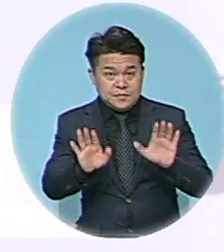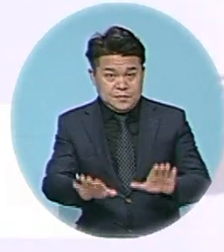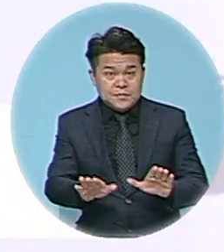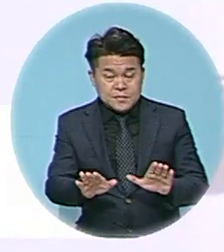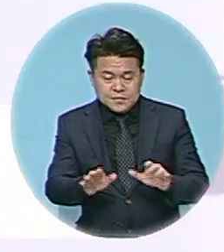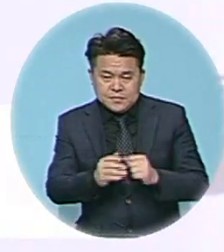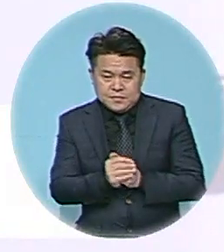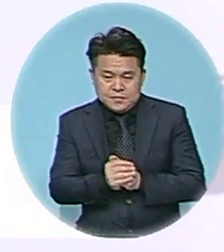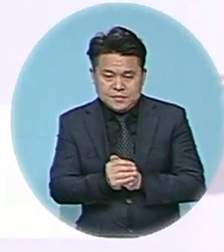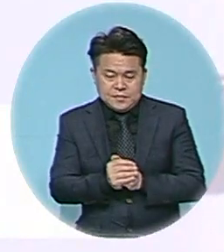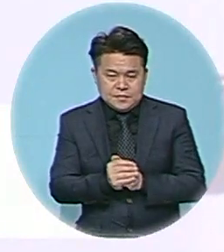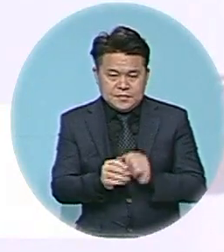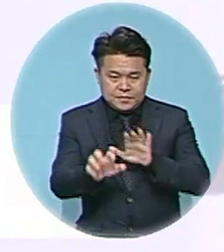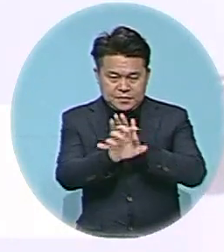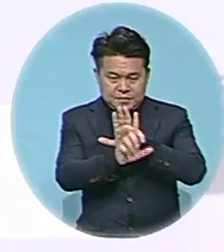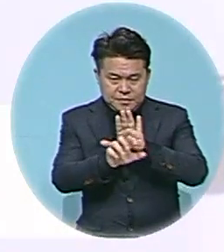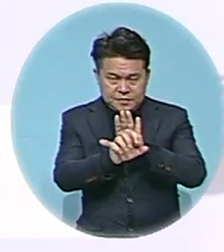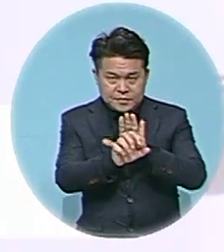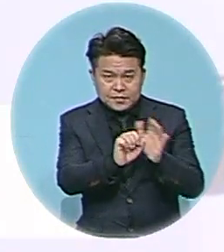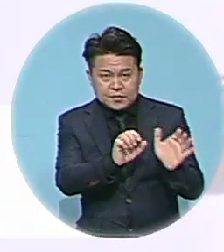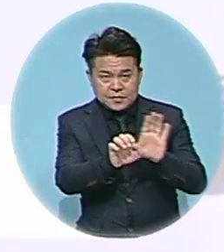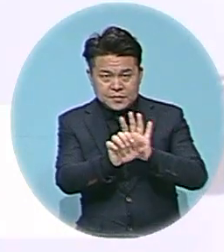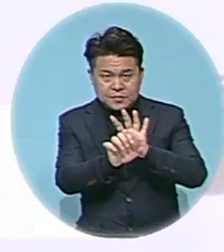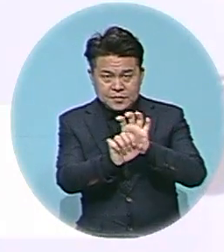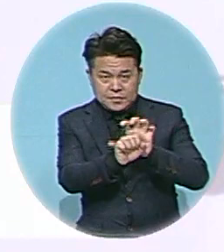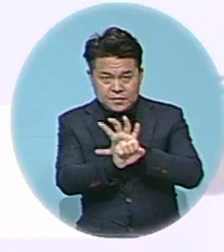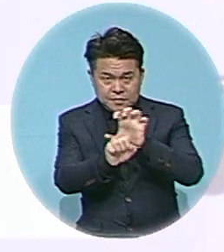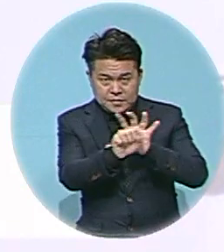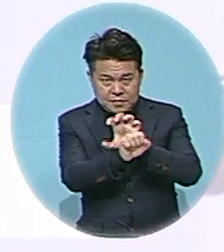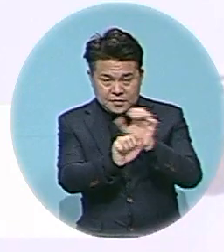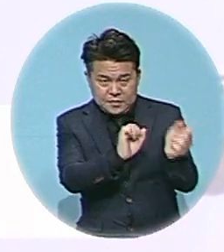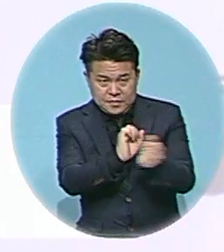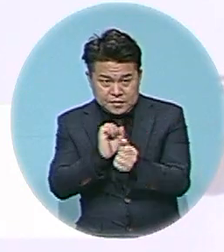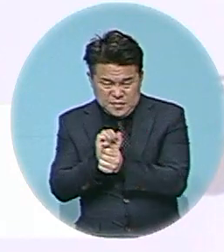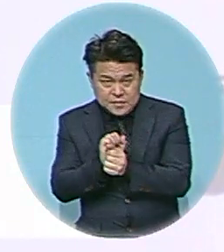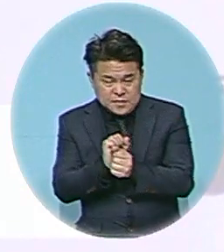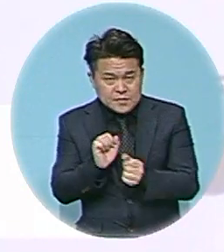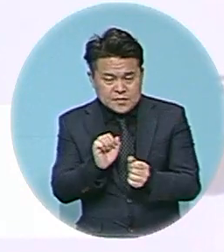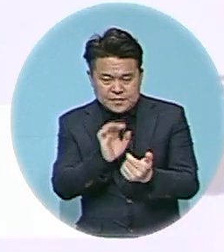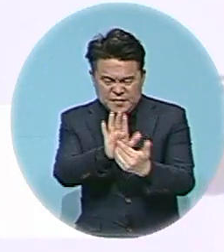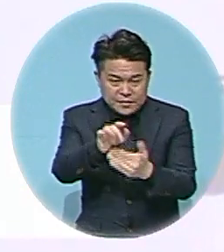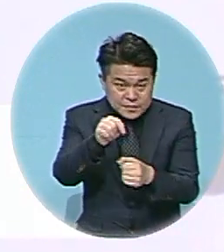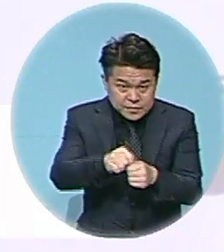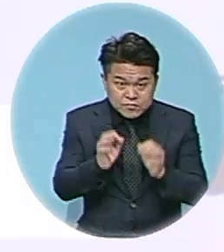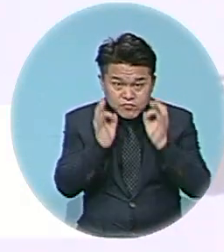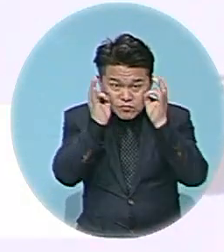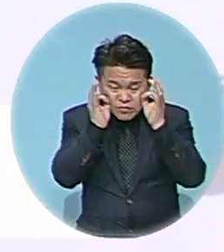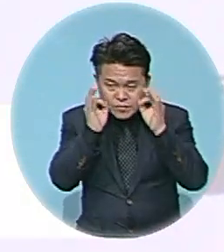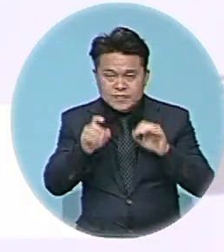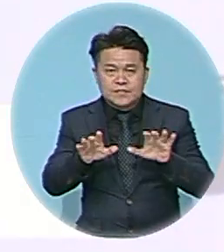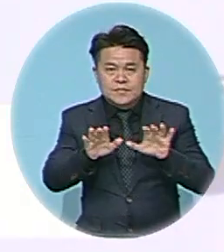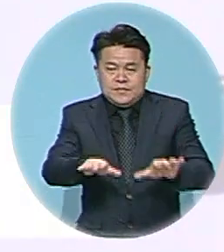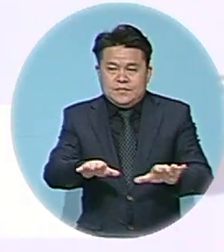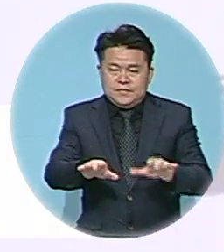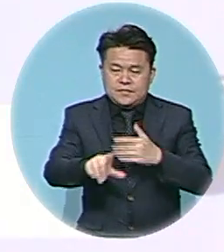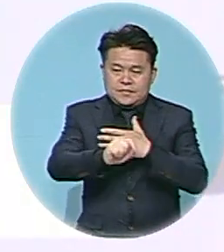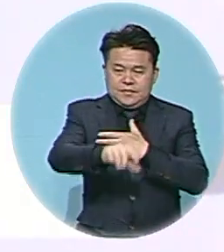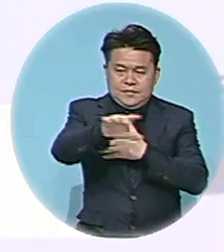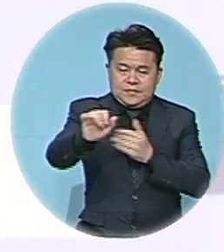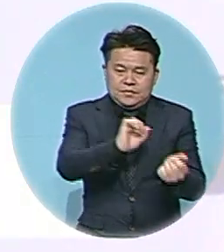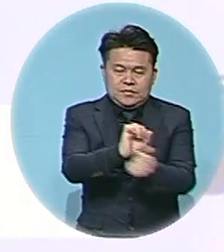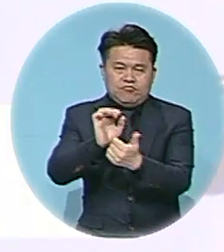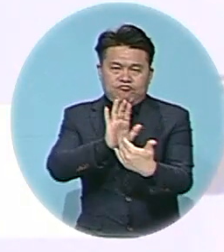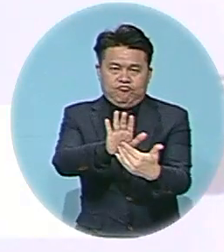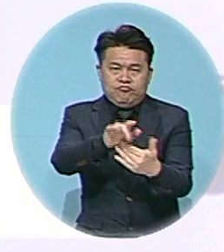지금까지는 신종 코로나 바이러스 감염증에 대한 국내 유입을 최대한 차단하면서 지역사회로의 전파를 막아내는